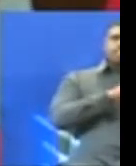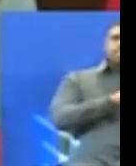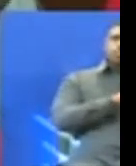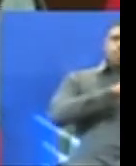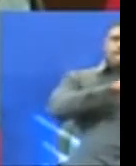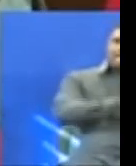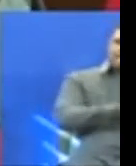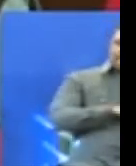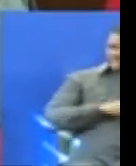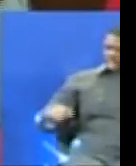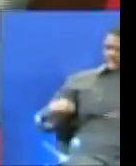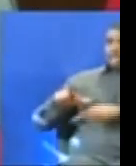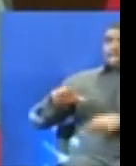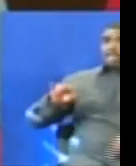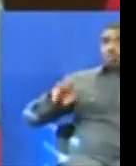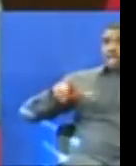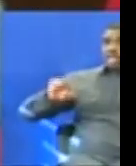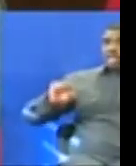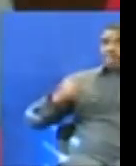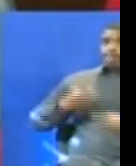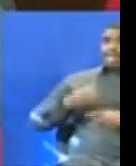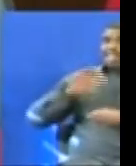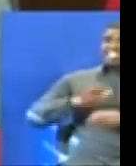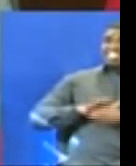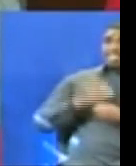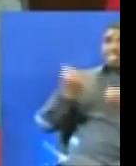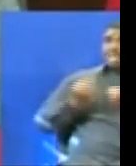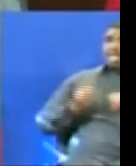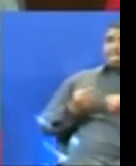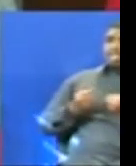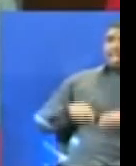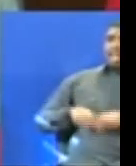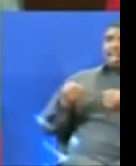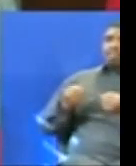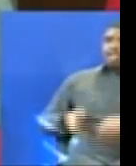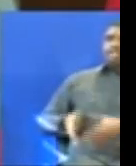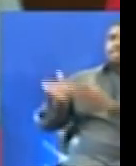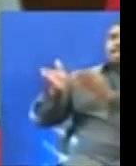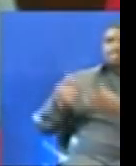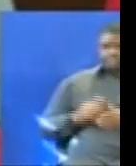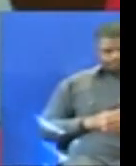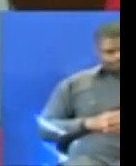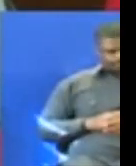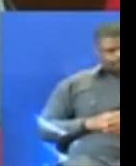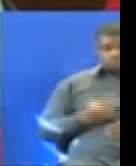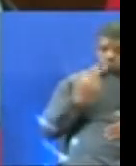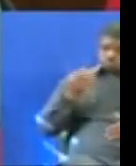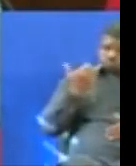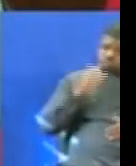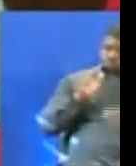mara nyingi. Kwa hiyo uone namna gani umuhimu wa barabara, nazungumzia umuhimu wa kuunganisha mikoa zetu na barabara za